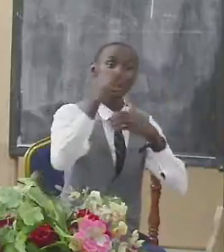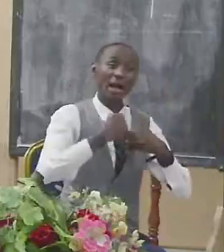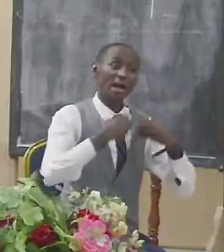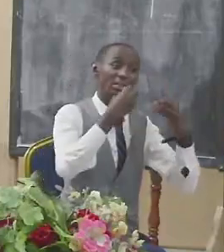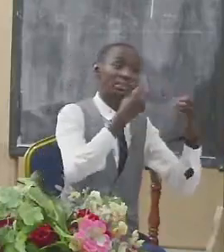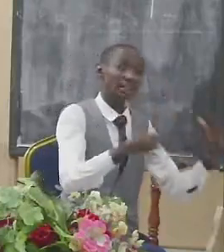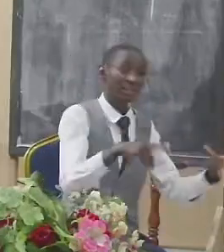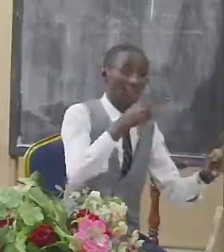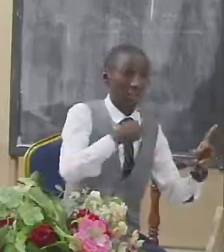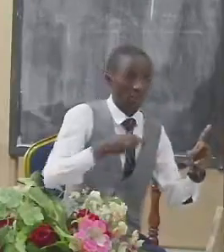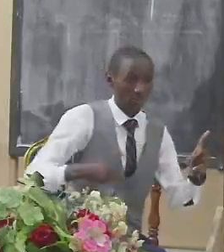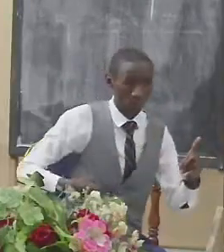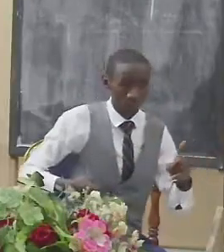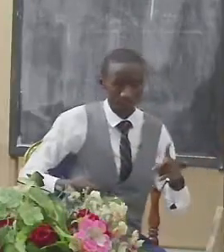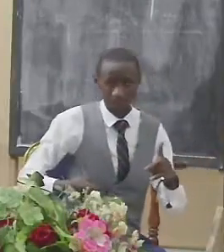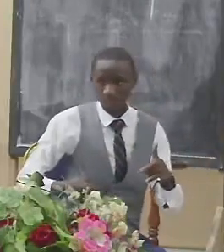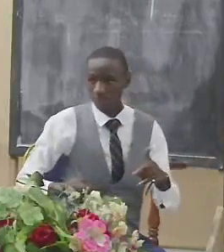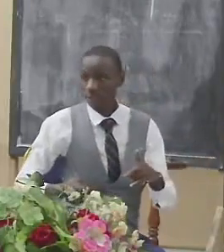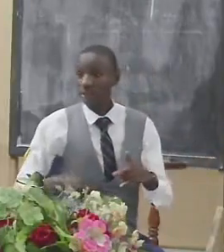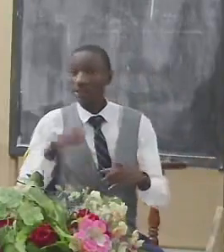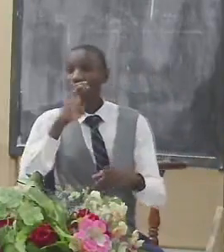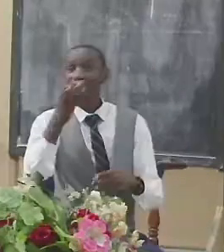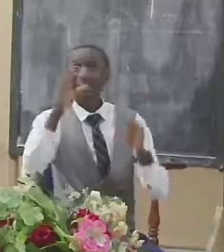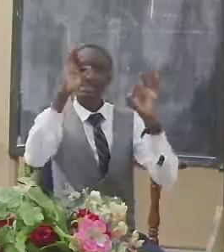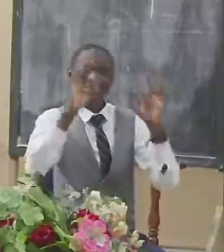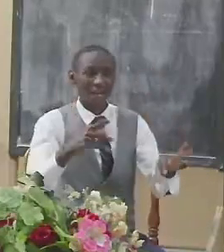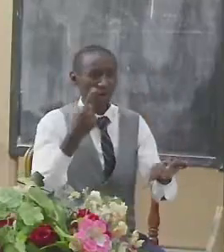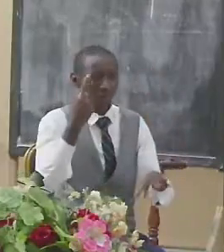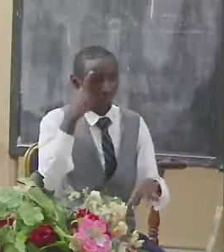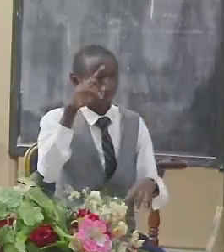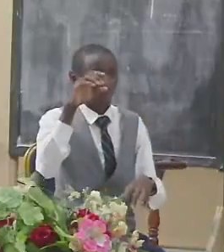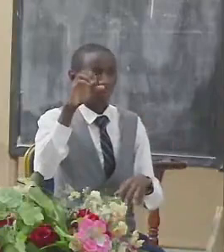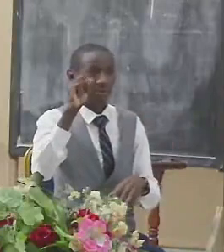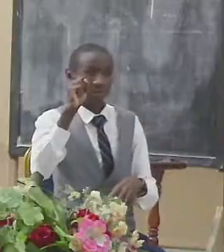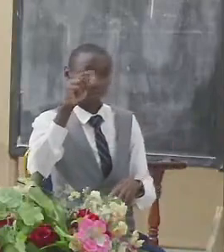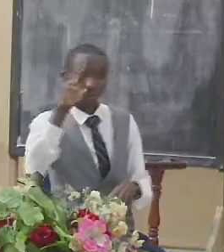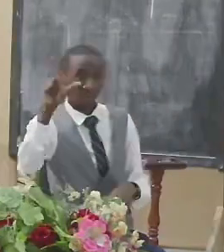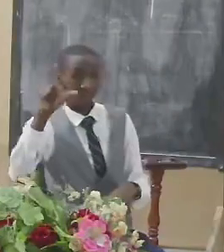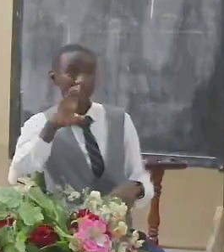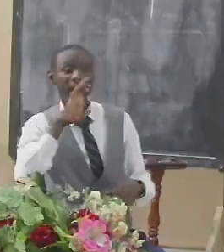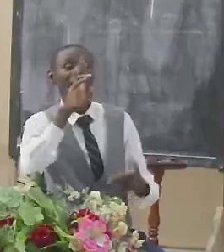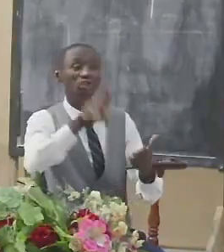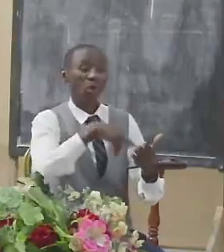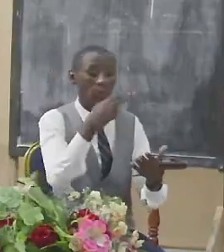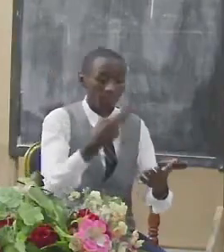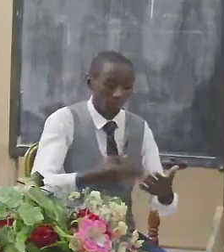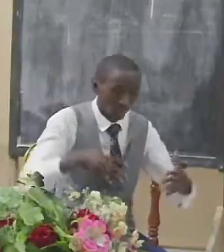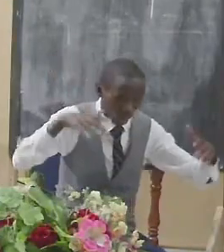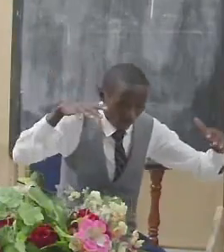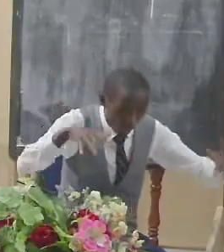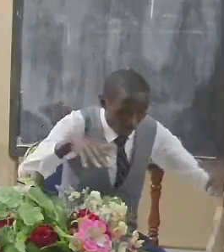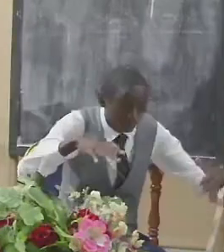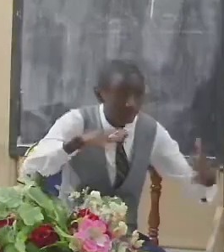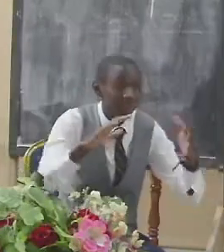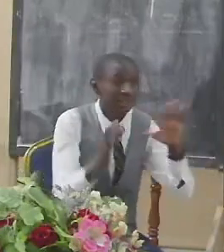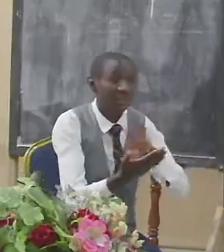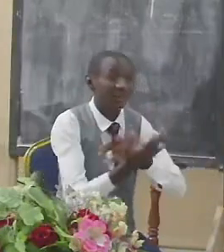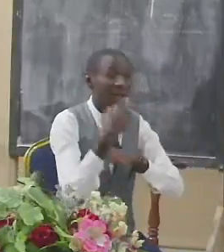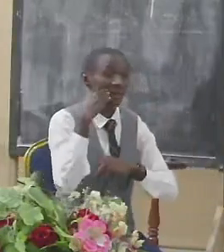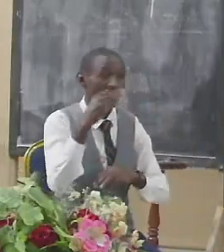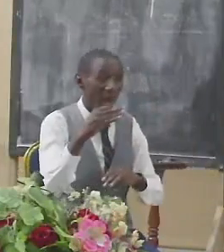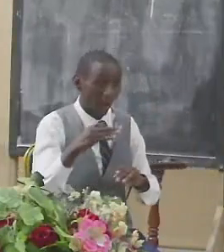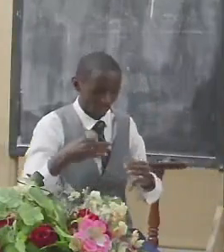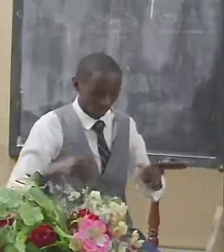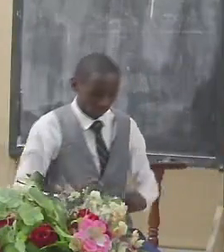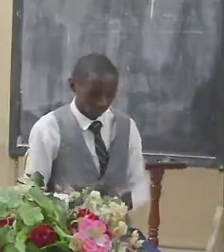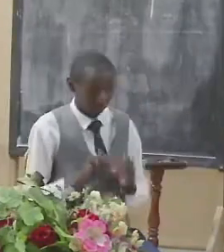Wakati Mungu alimwacha ilikuwa hatari juu ya Sauli. Ile tombe mbele ya ule mwanamke